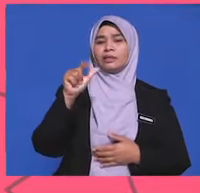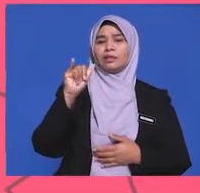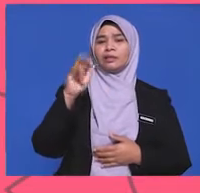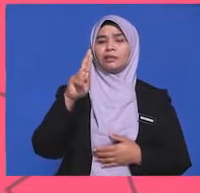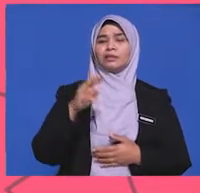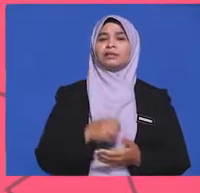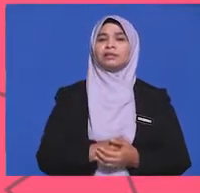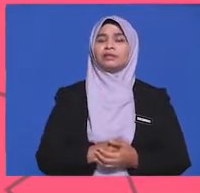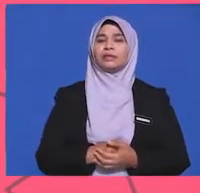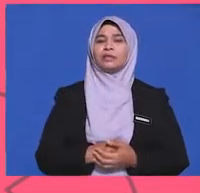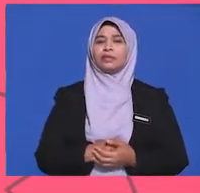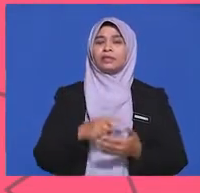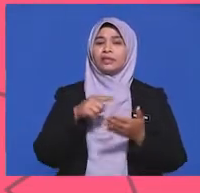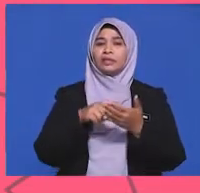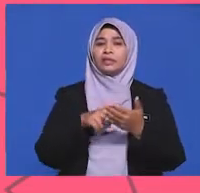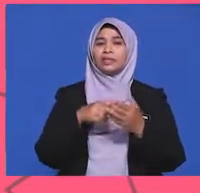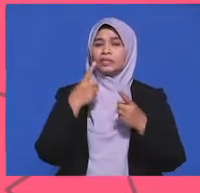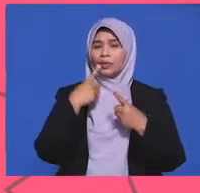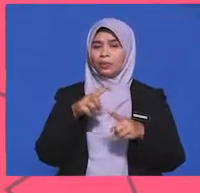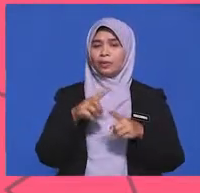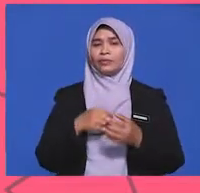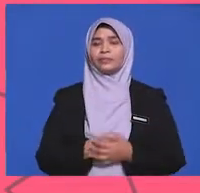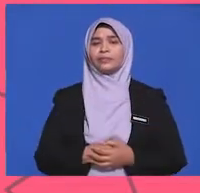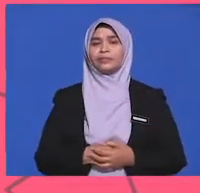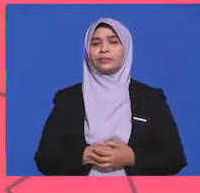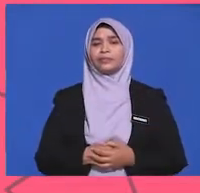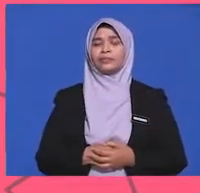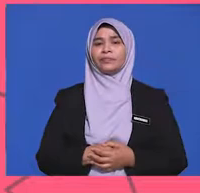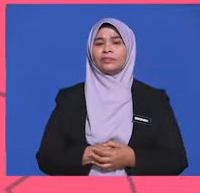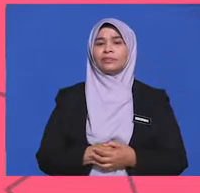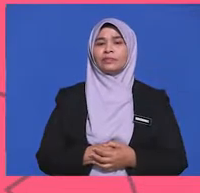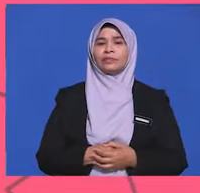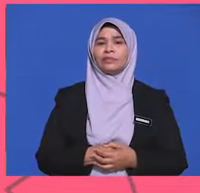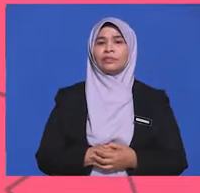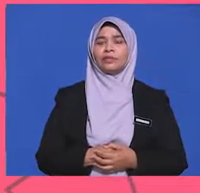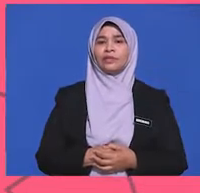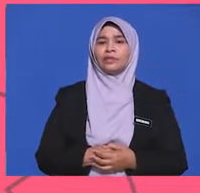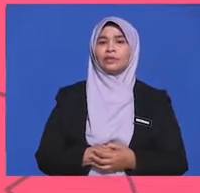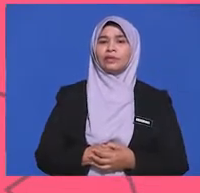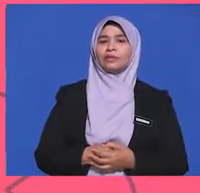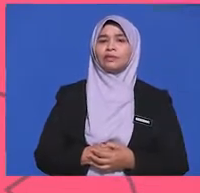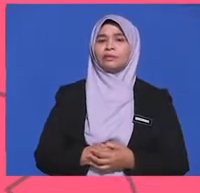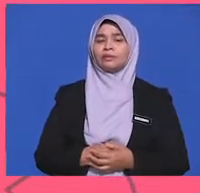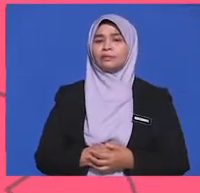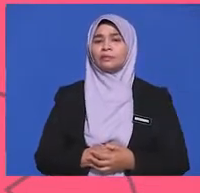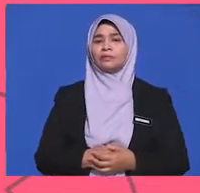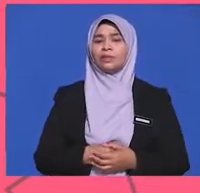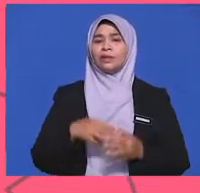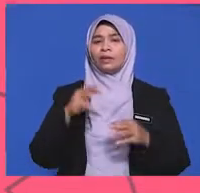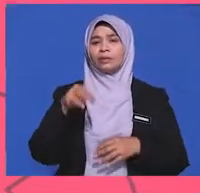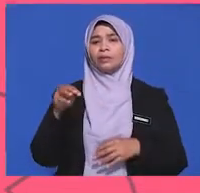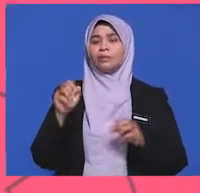Murid-murid, ini adalah jawapan sudokod untuk aktiviti 3. Murid-murid